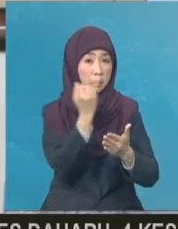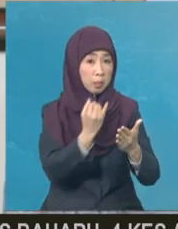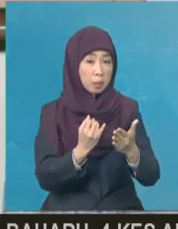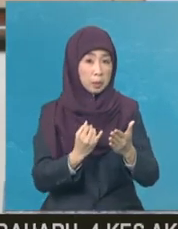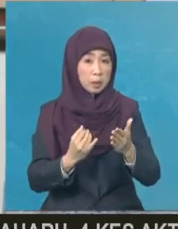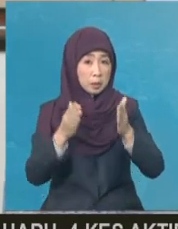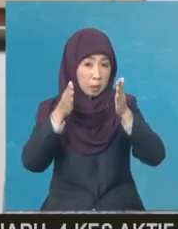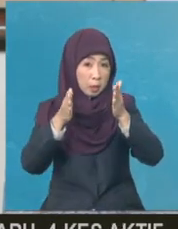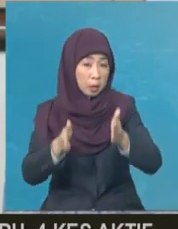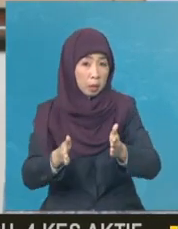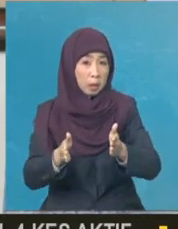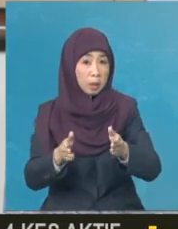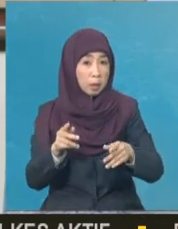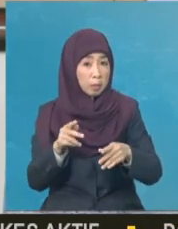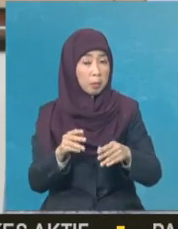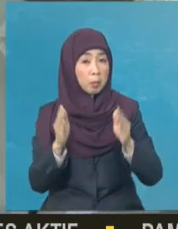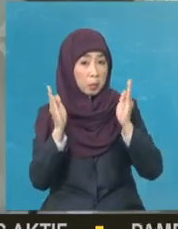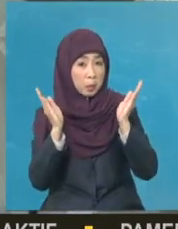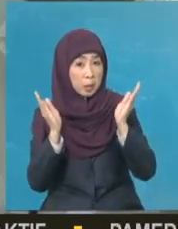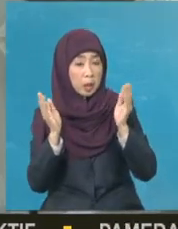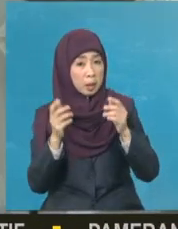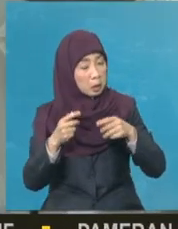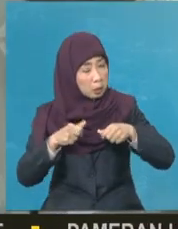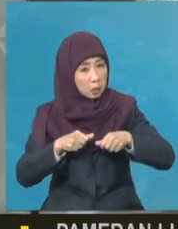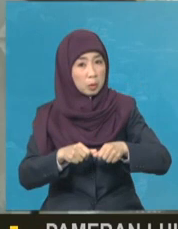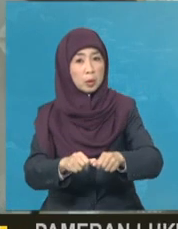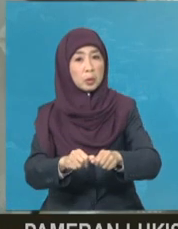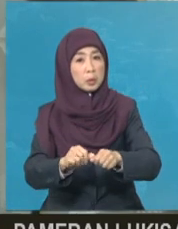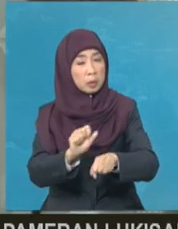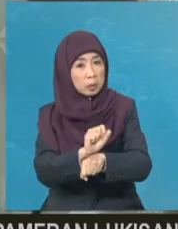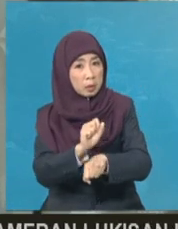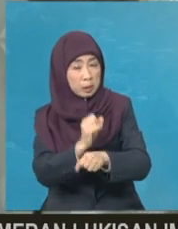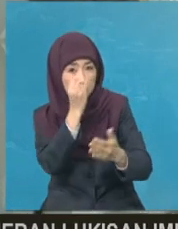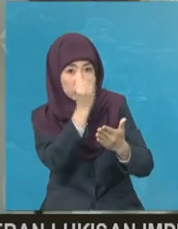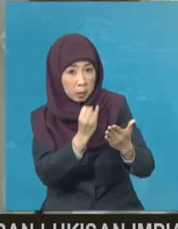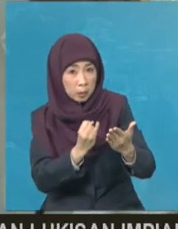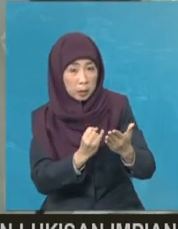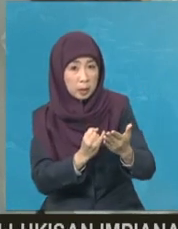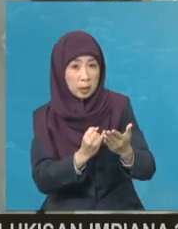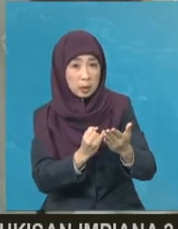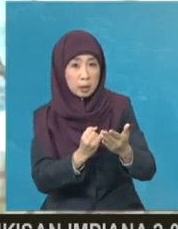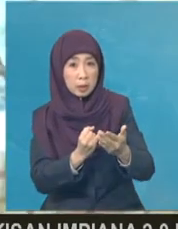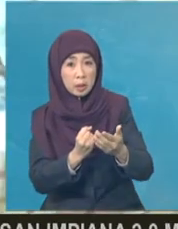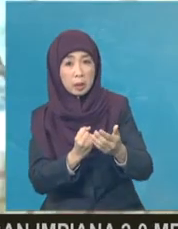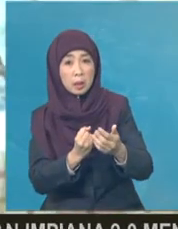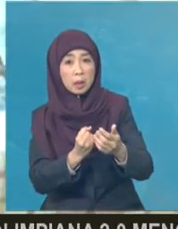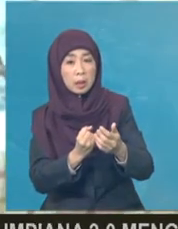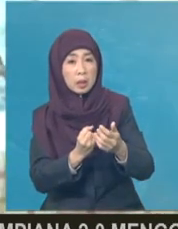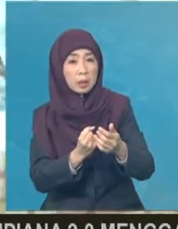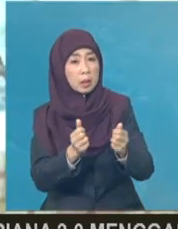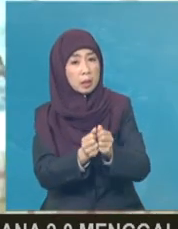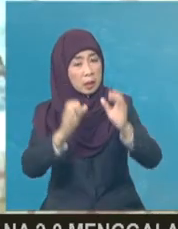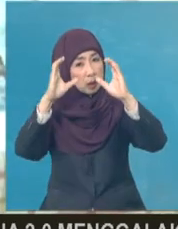terakhir akan terus bekerja dengan teknik yang